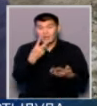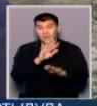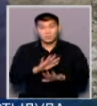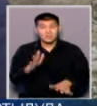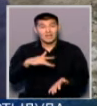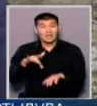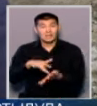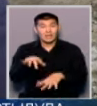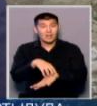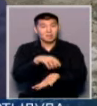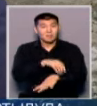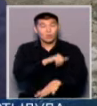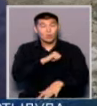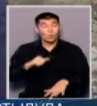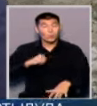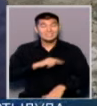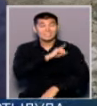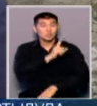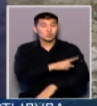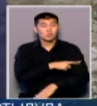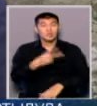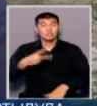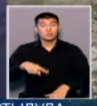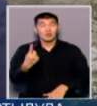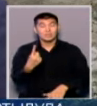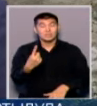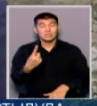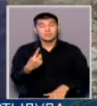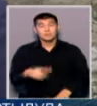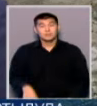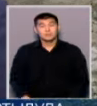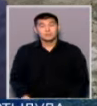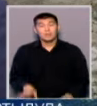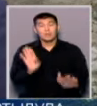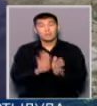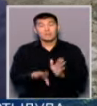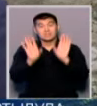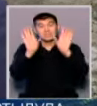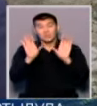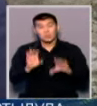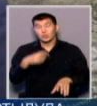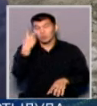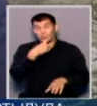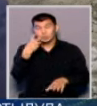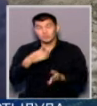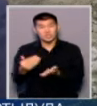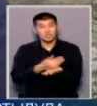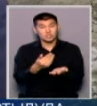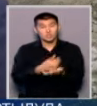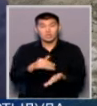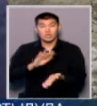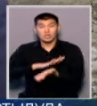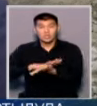қала әкімдігі өз күшімен 21 заңсыз үйінділерді